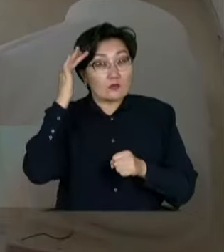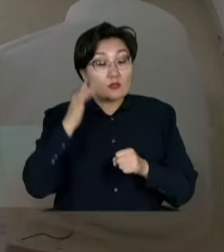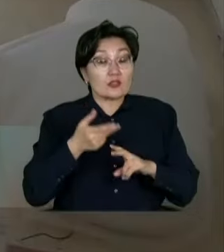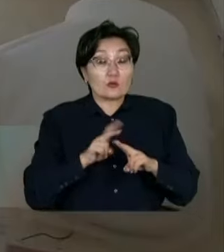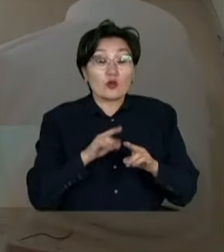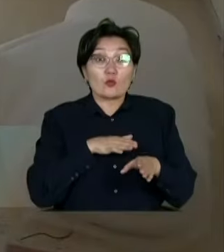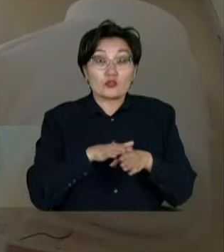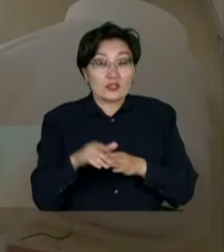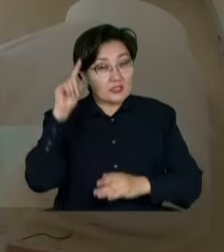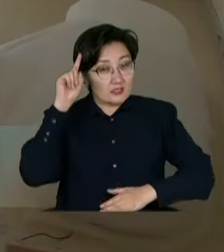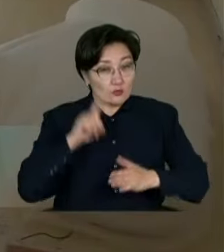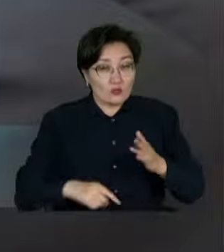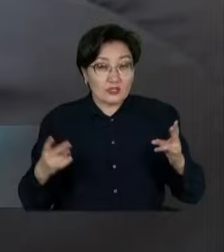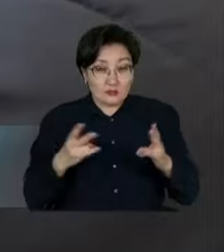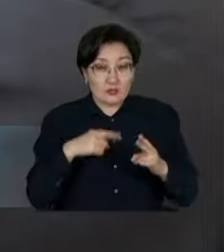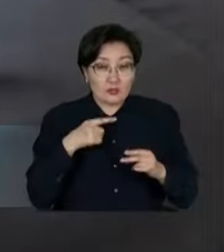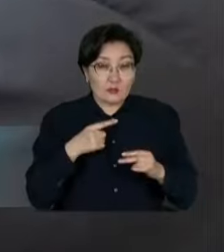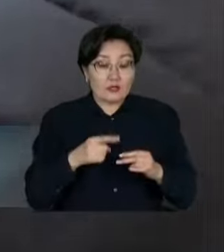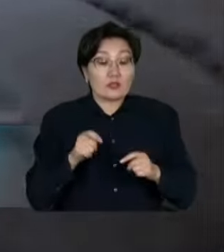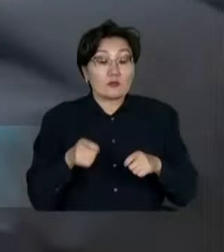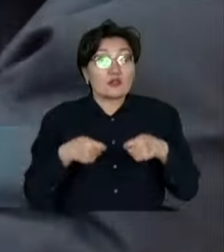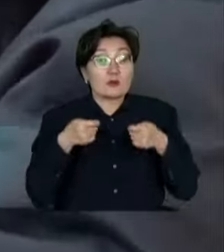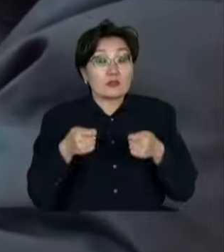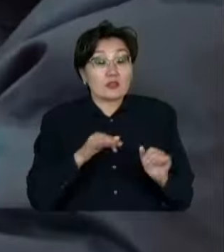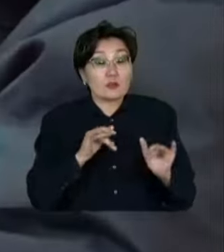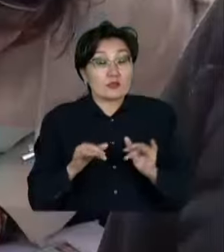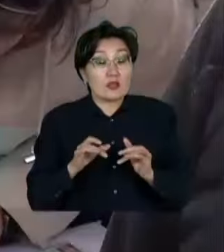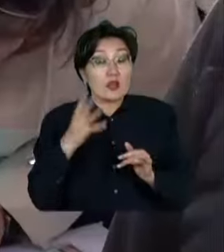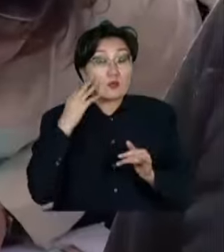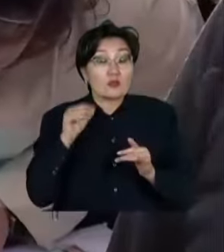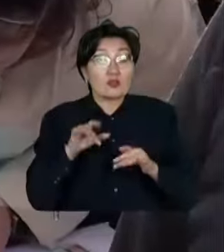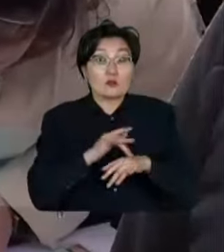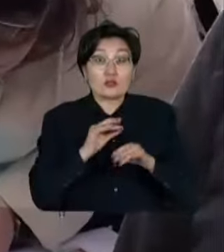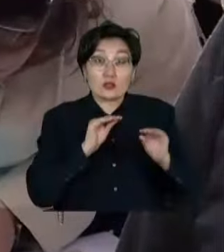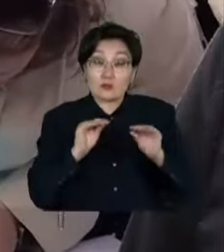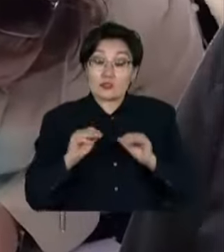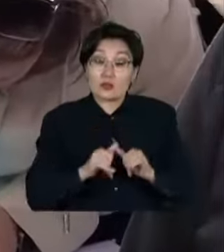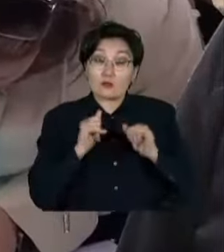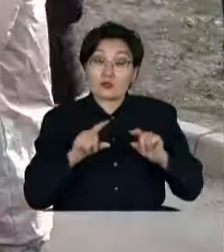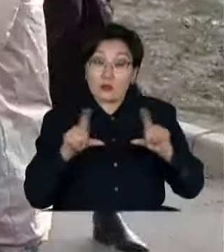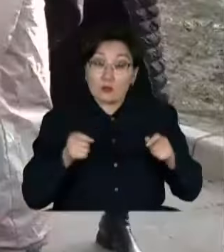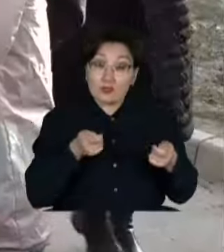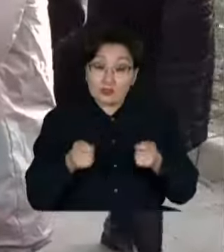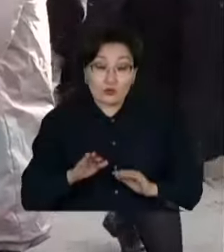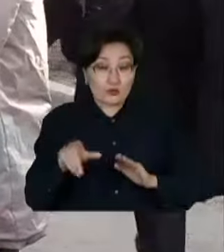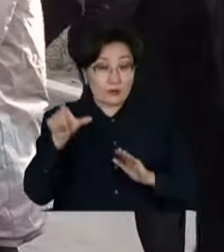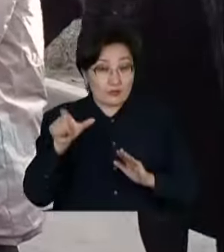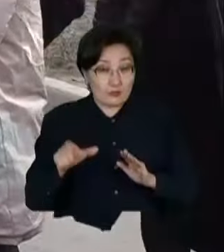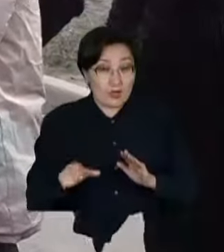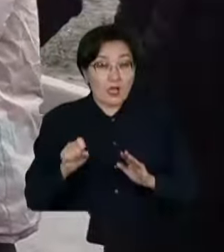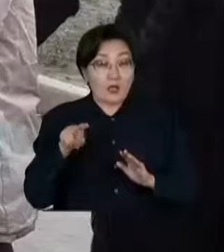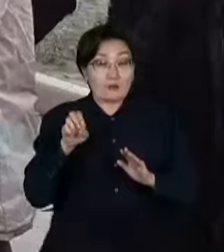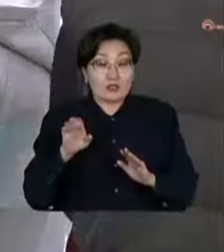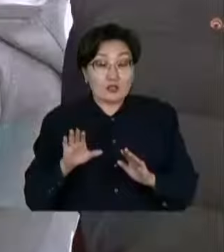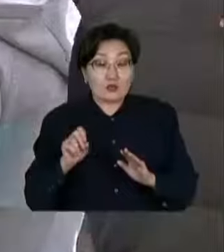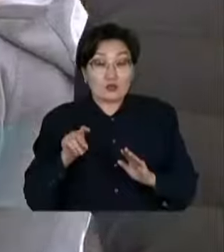оның орындалатына сеніңіз дегім келеді. Кілт табыстау рәсіміне Алматының коммуналдық инфрақұрылымды дамыту басқармасы басшысының орынбасары Ғалымжан